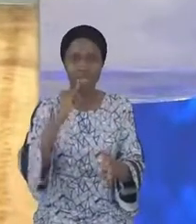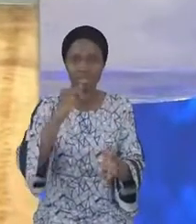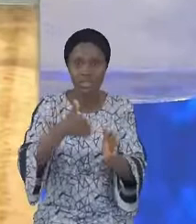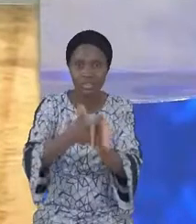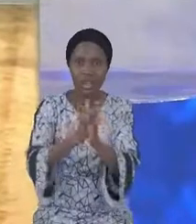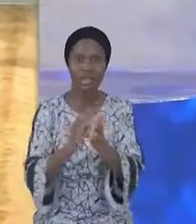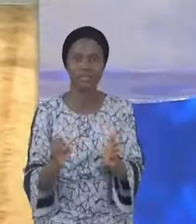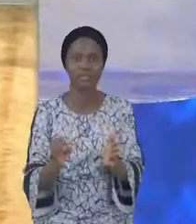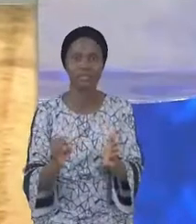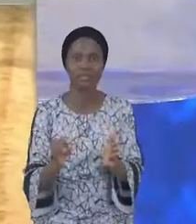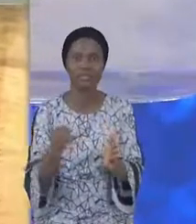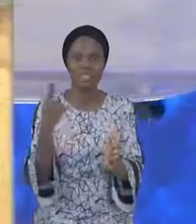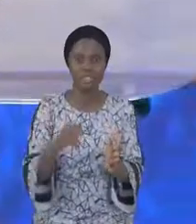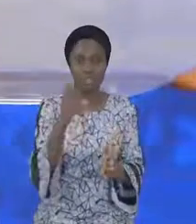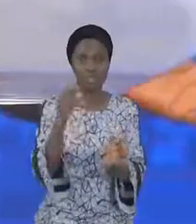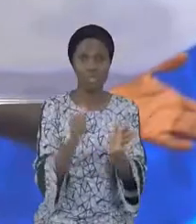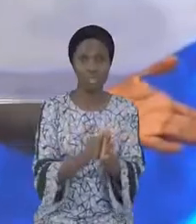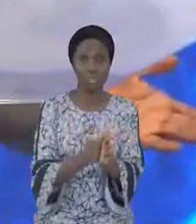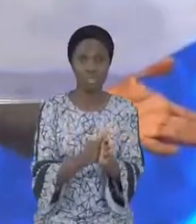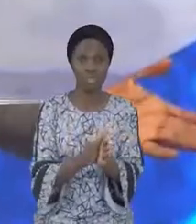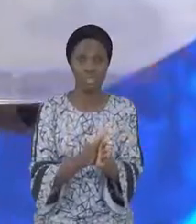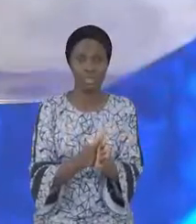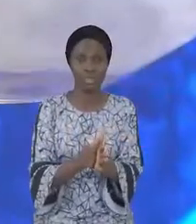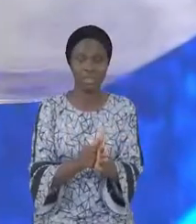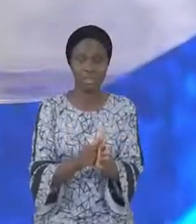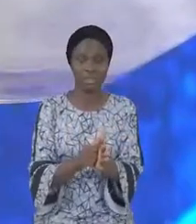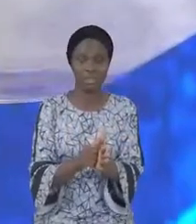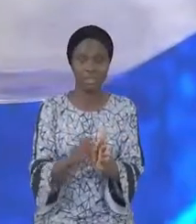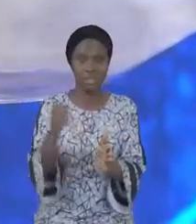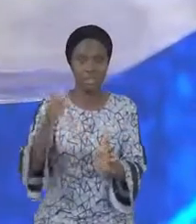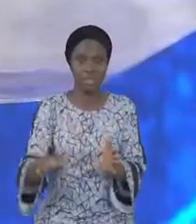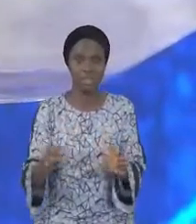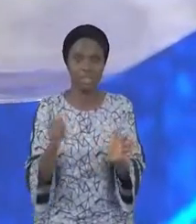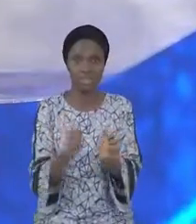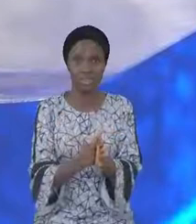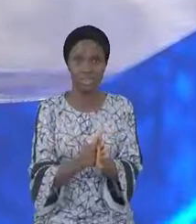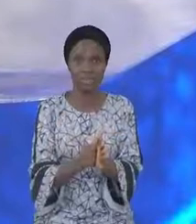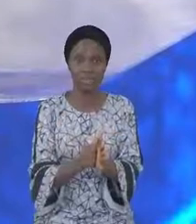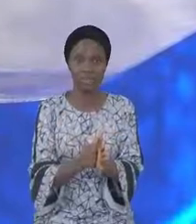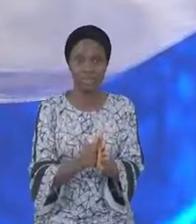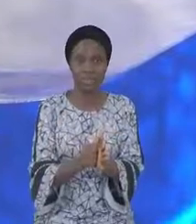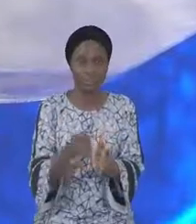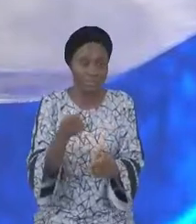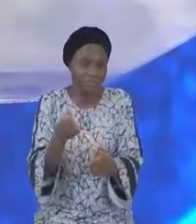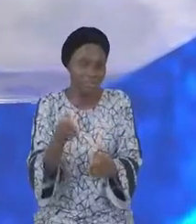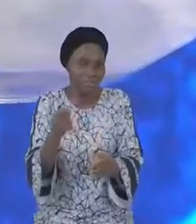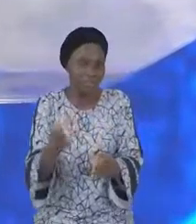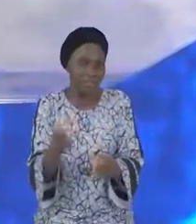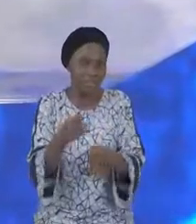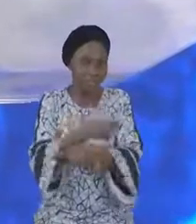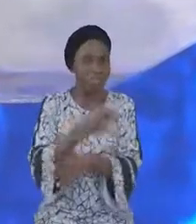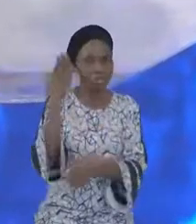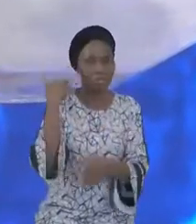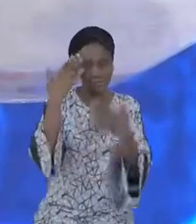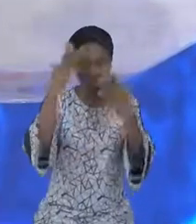veux aller toujours à l'école. Mais l'autre là, l'enfant qui était là quelques jours, il ne connaissait pas l'alphabet. Maintenant,